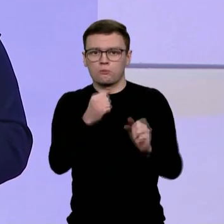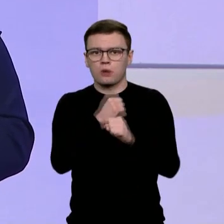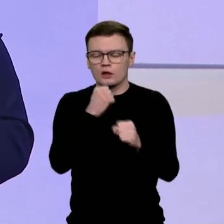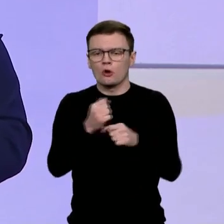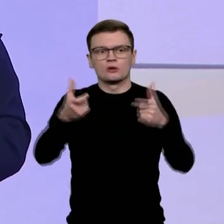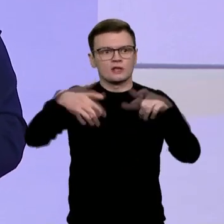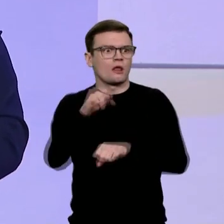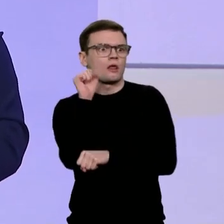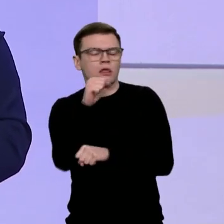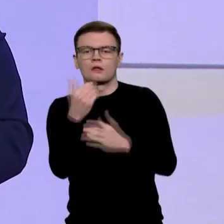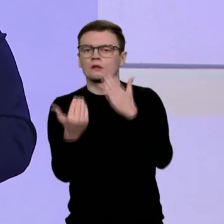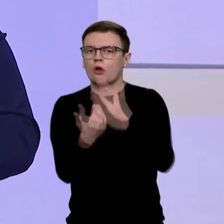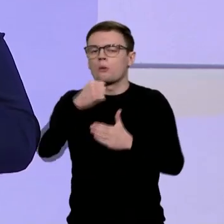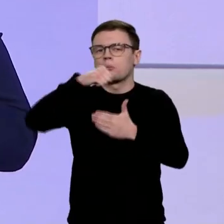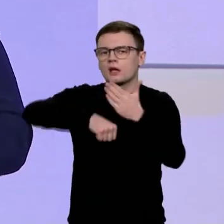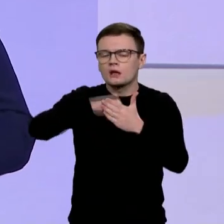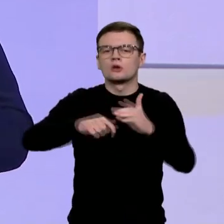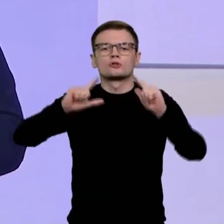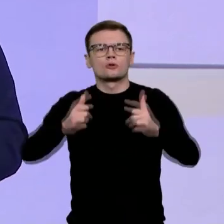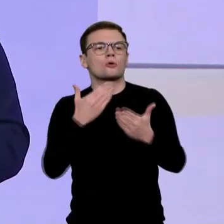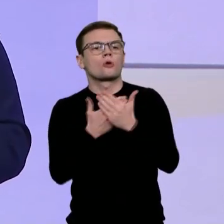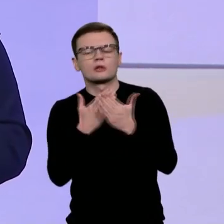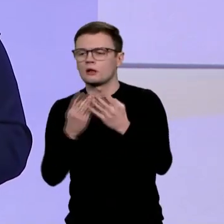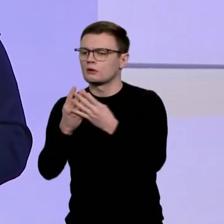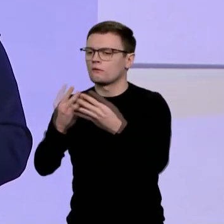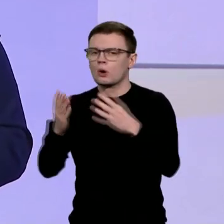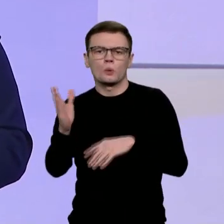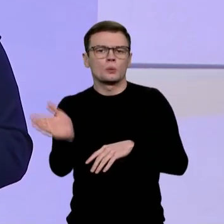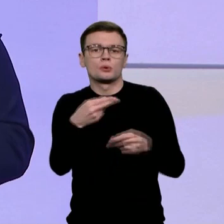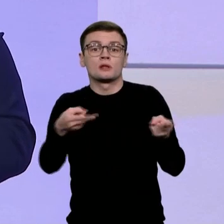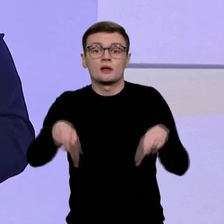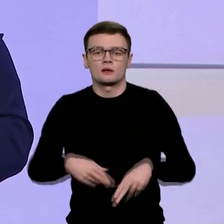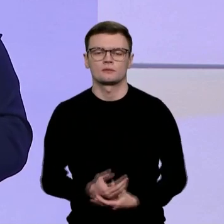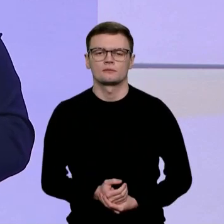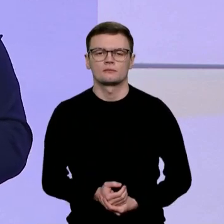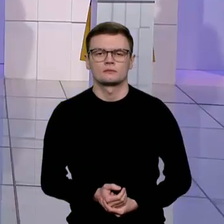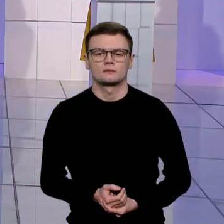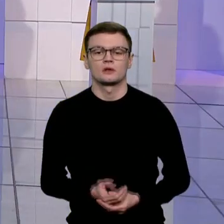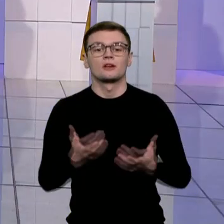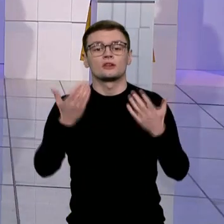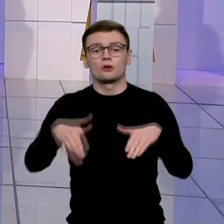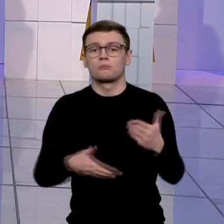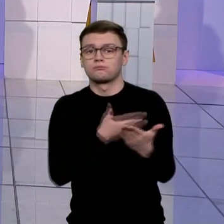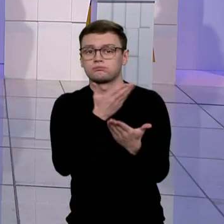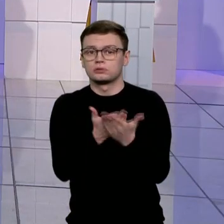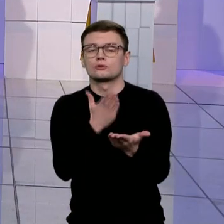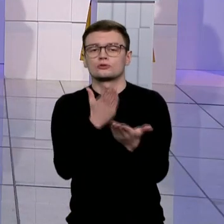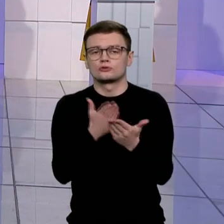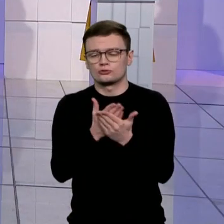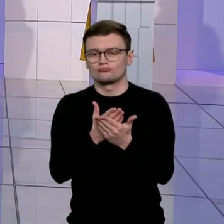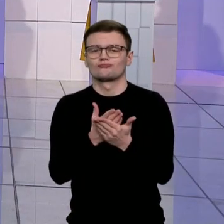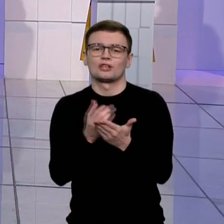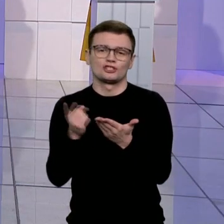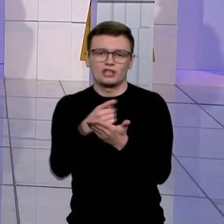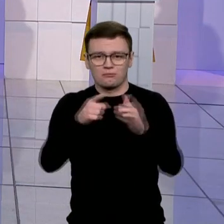priežastis, kaip nepašalinti. Yra pateiktas juodų dėmių žemėlapis, kurį atliko VGTU,